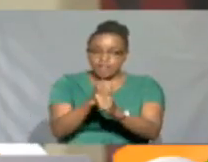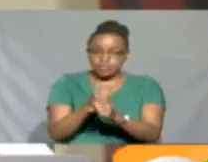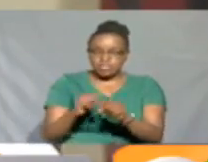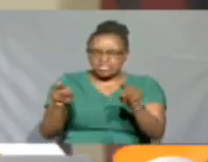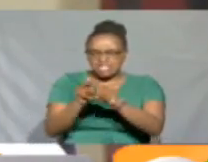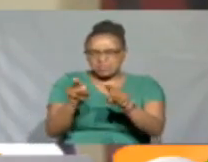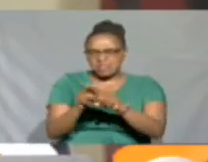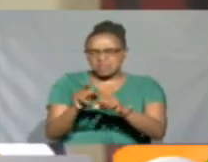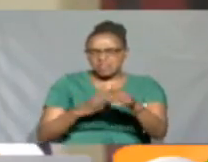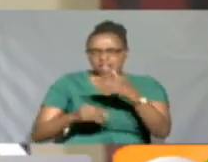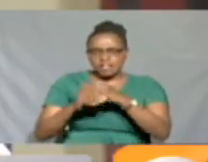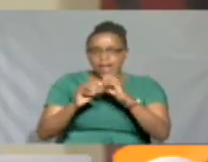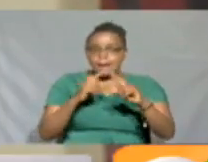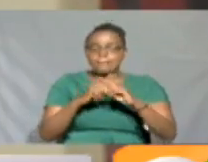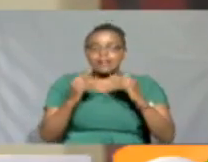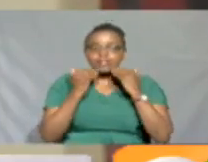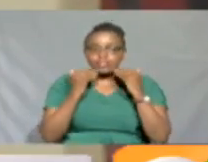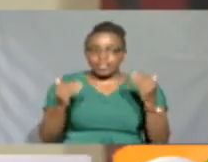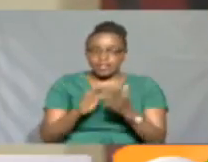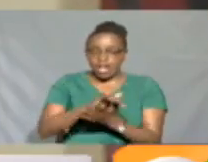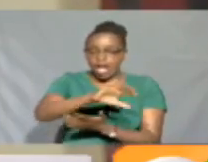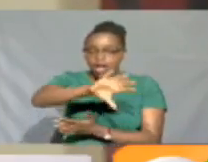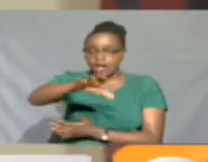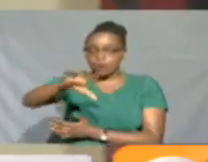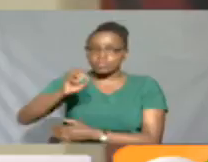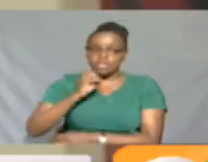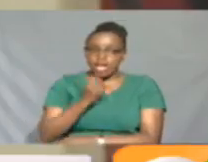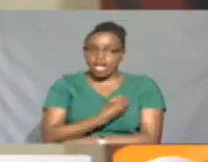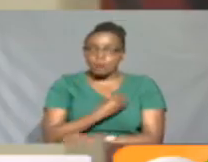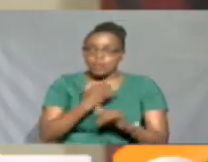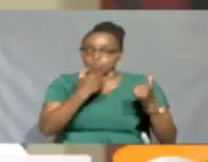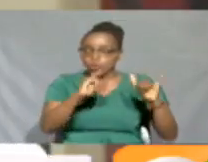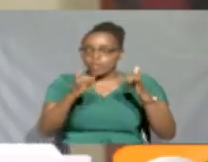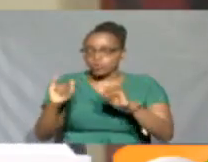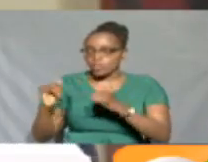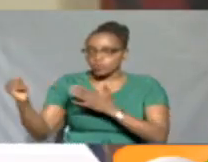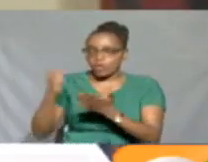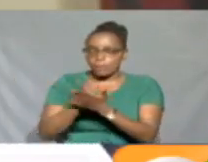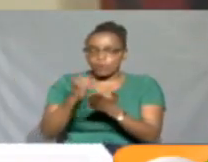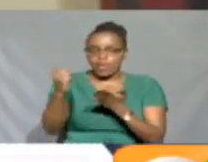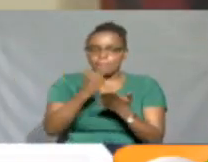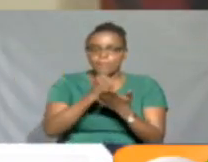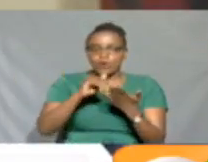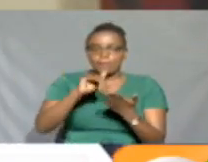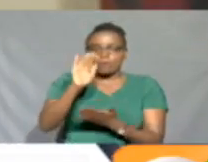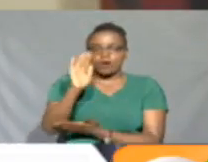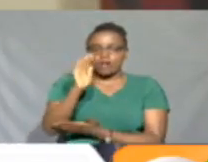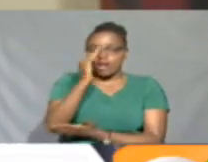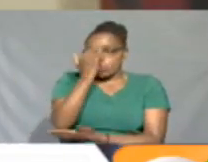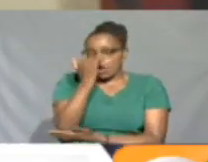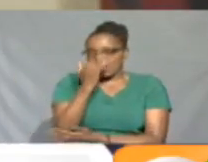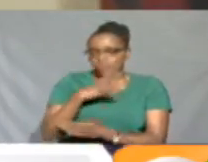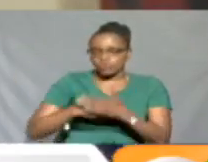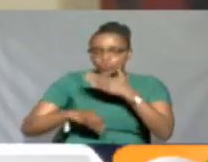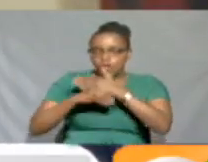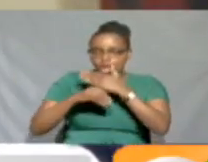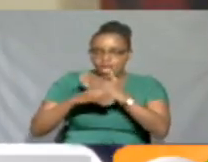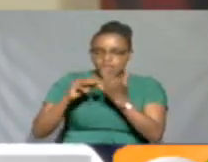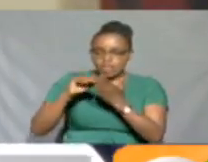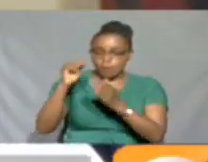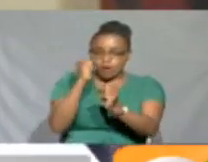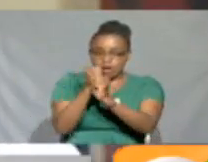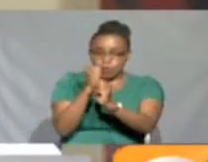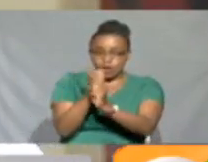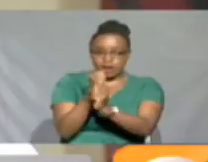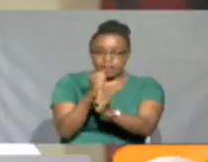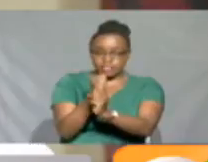wale wale, lakini nashukuru kwa kaunti yetu wamejaribu kuajiri. Kwa hivyo tuongeze idadi ya